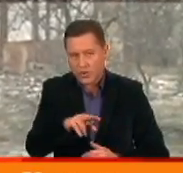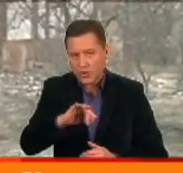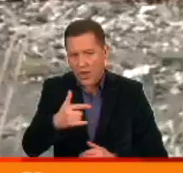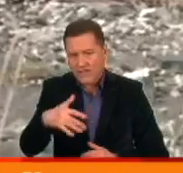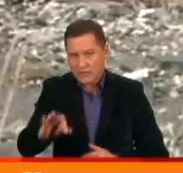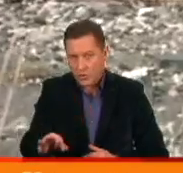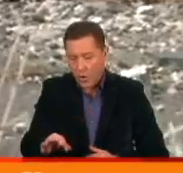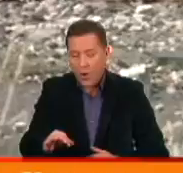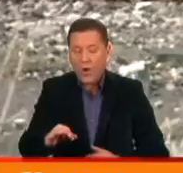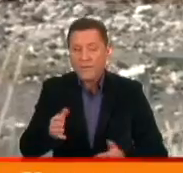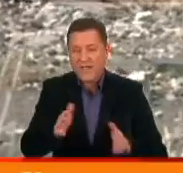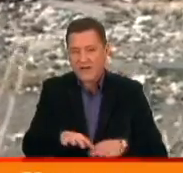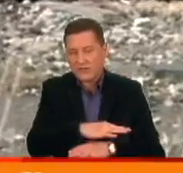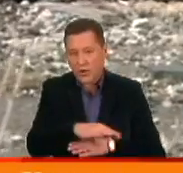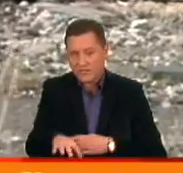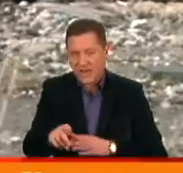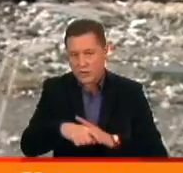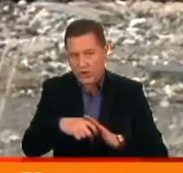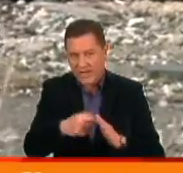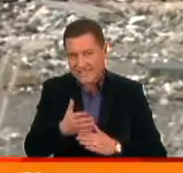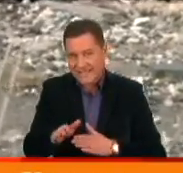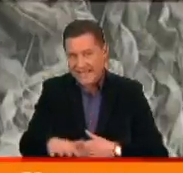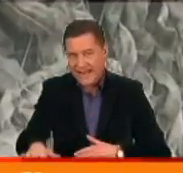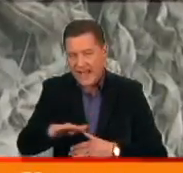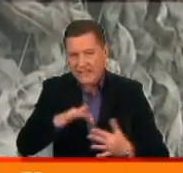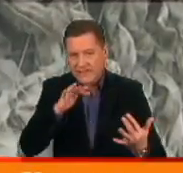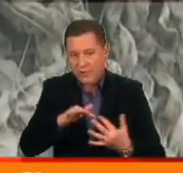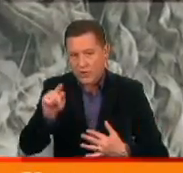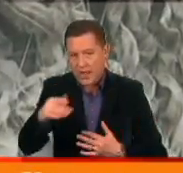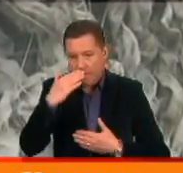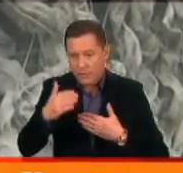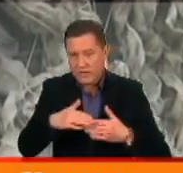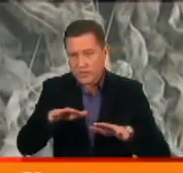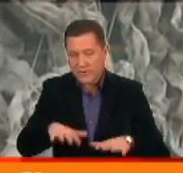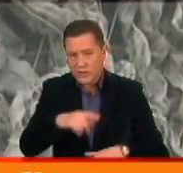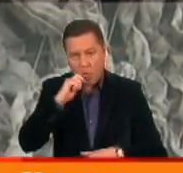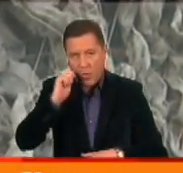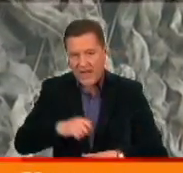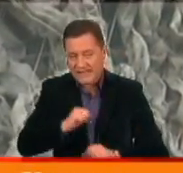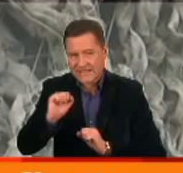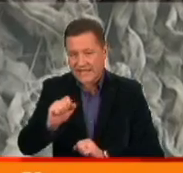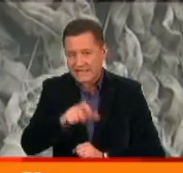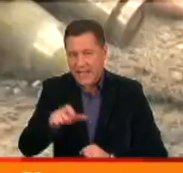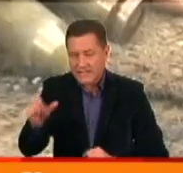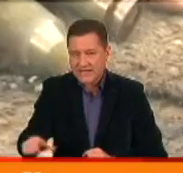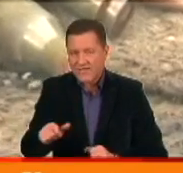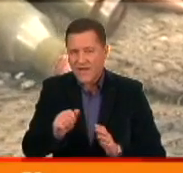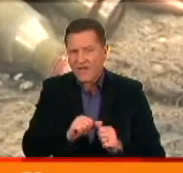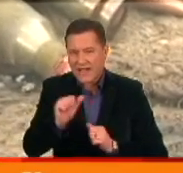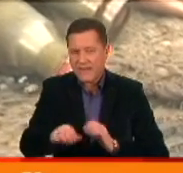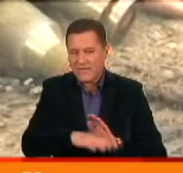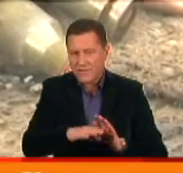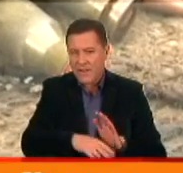обстрілів відбулася на Донецькій ділянці фронту. Там, поблизу позиції українських захисників, окрім дрібних набоїв, падали